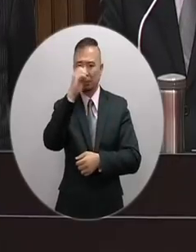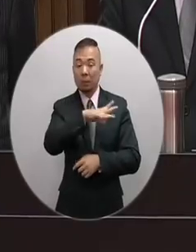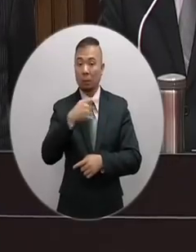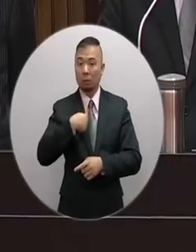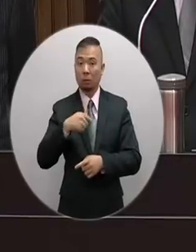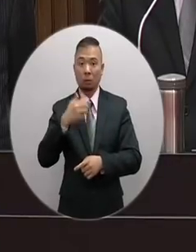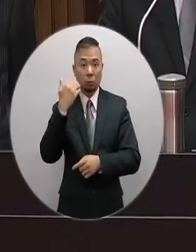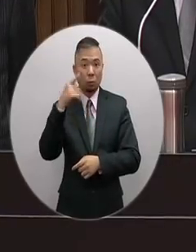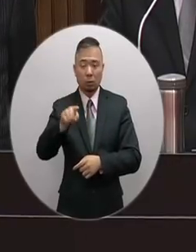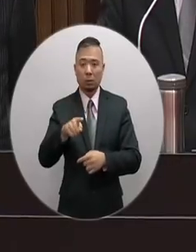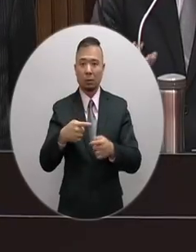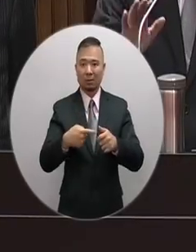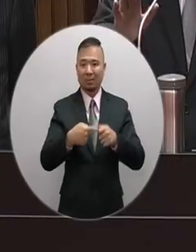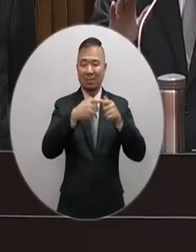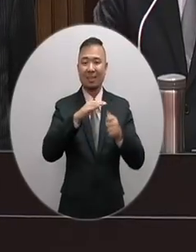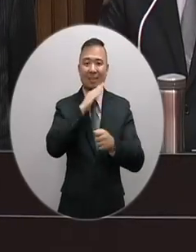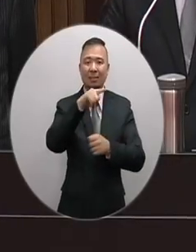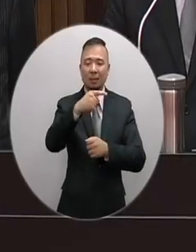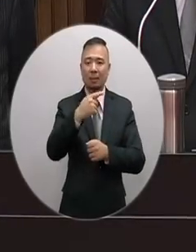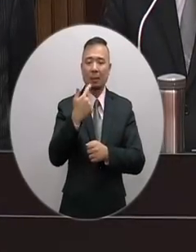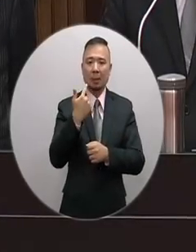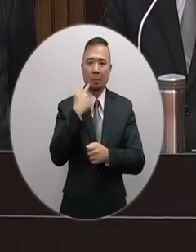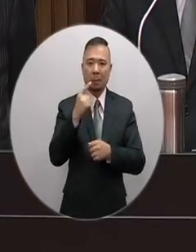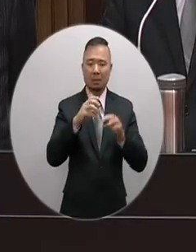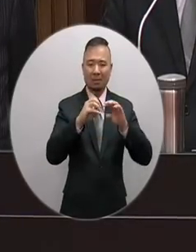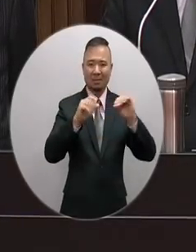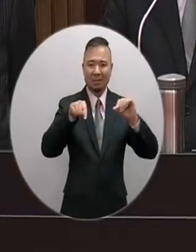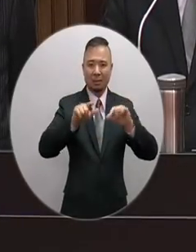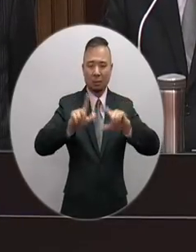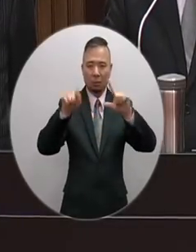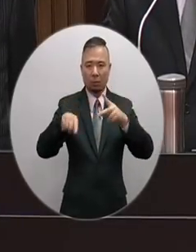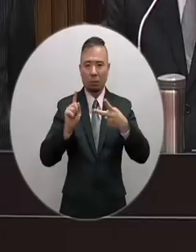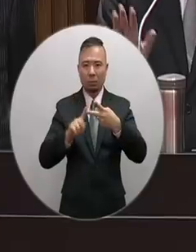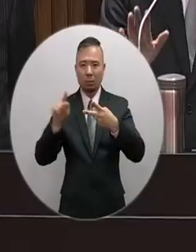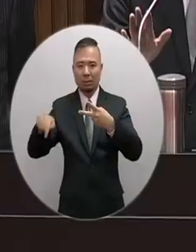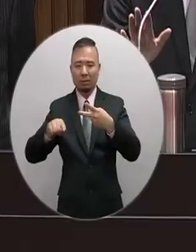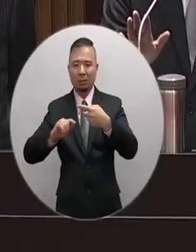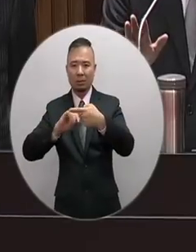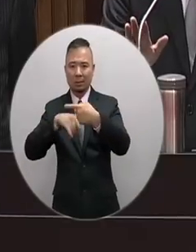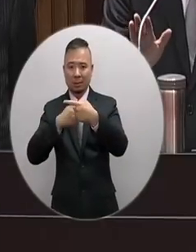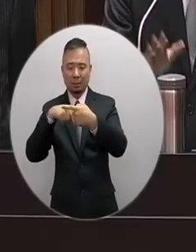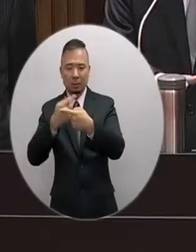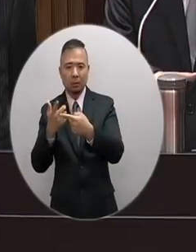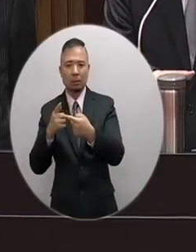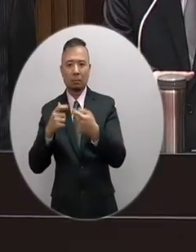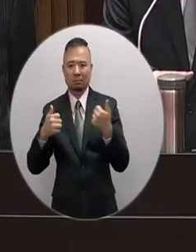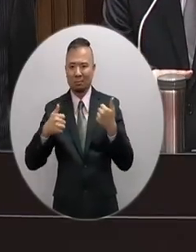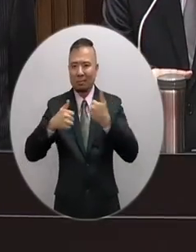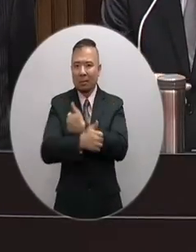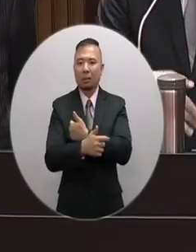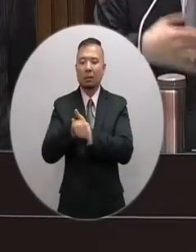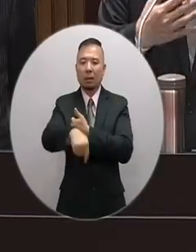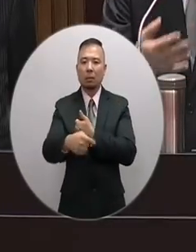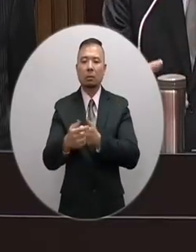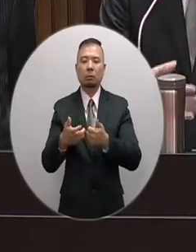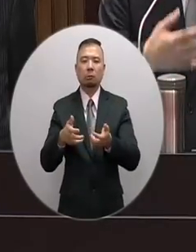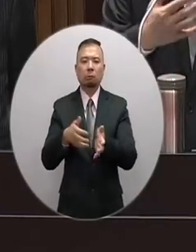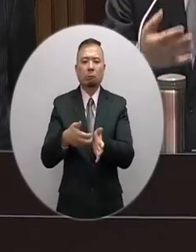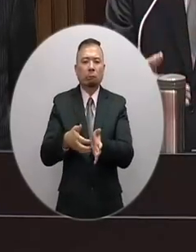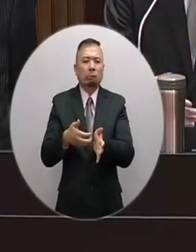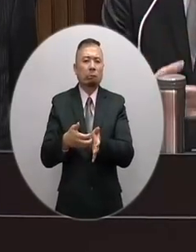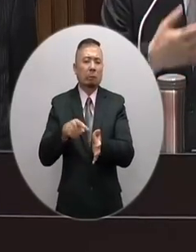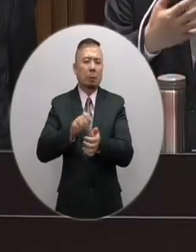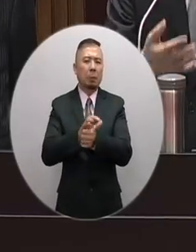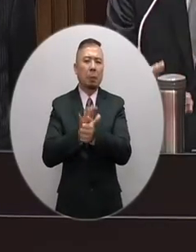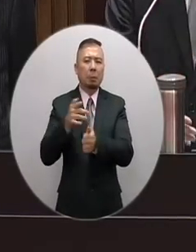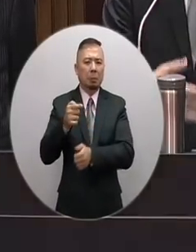啊，或是丁基盐非因这种替代性的疗法。 对。 那在台南的经验是很不错了，因为它可以维持